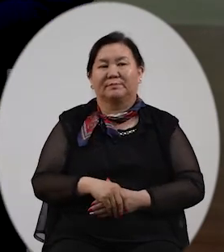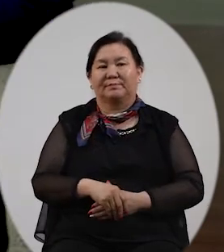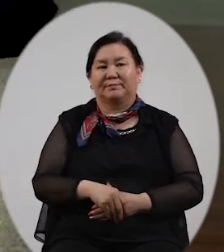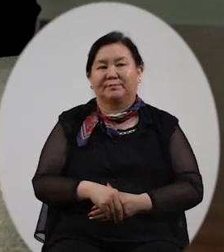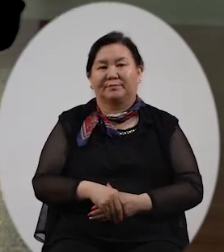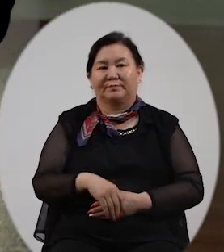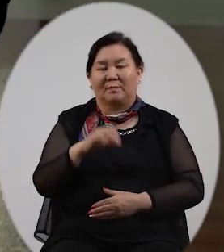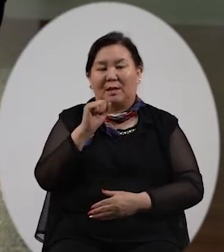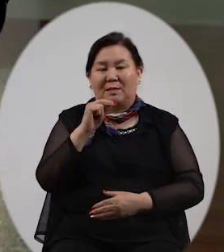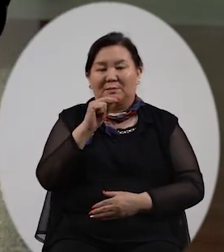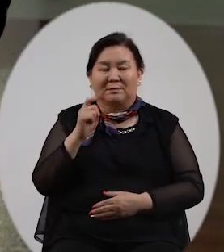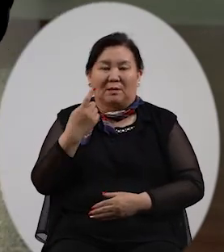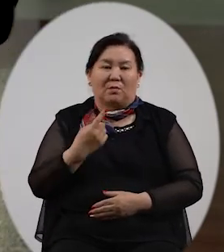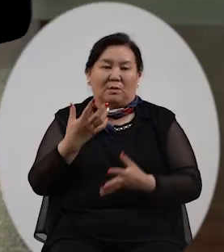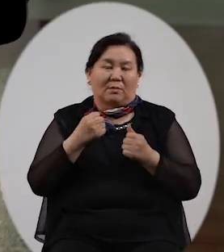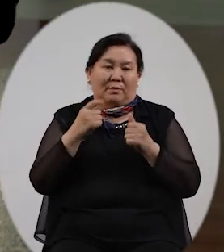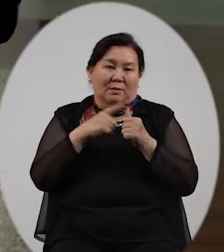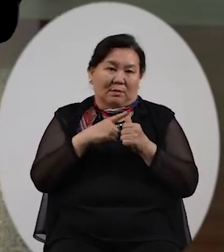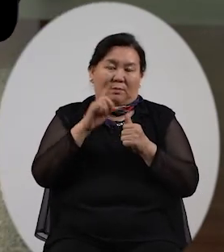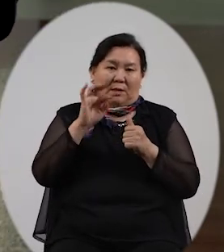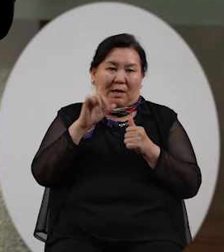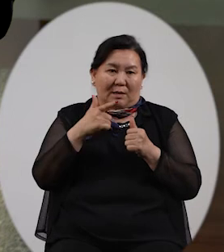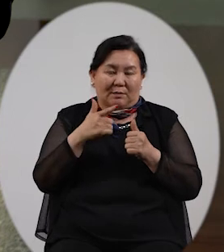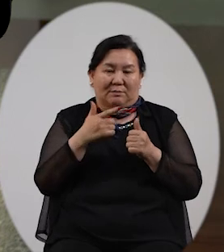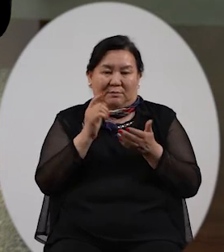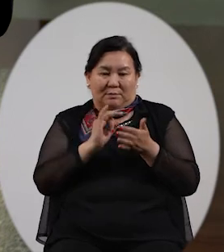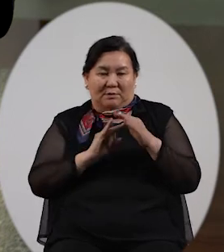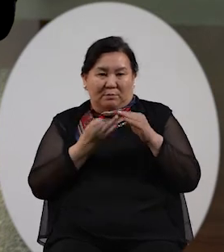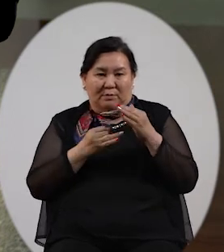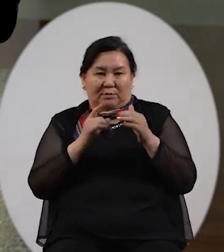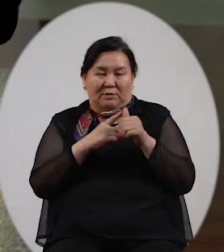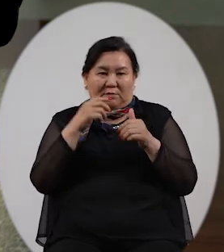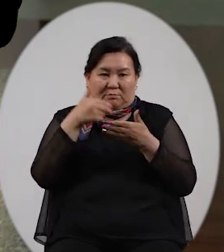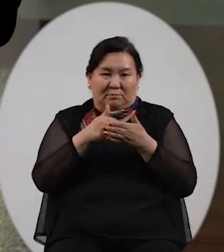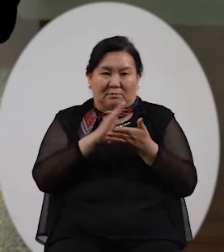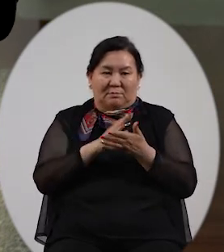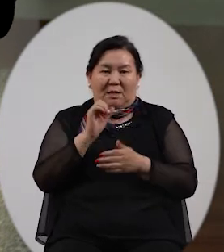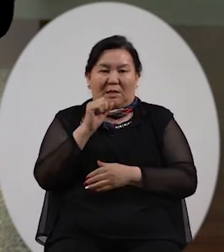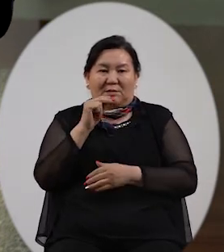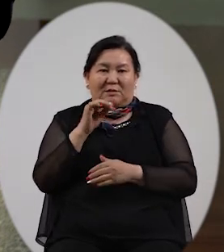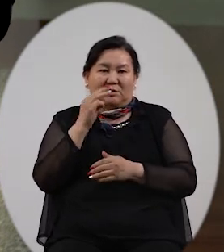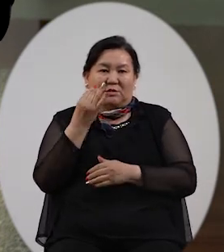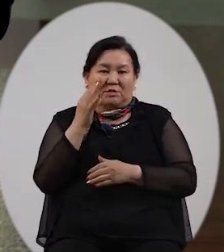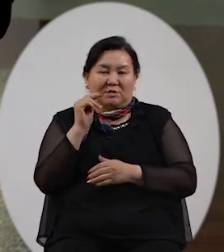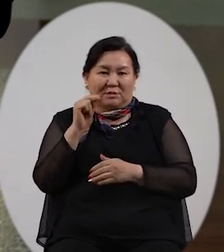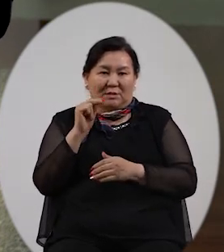За ачаа хүлээ авахчийн нэр болон хаяг буюу импортлогчийн нэр хаяг бол орж ирнэ. За ачааны шин чанар өөрөвлөх юм